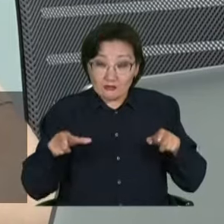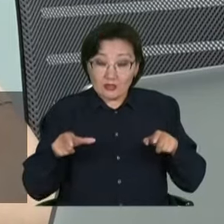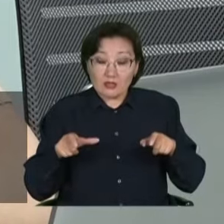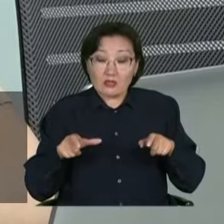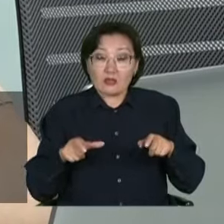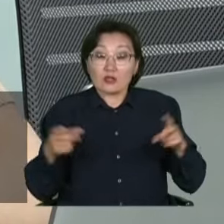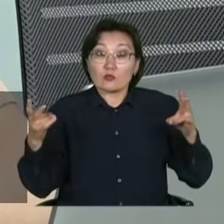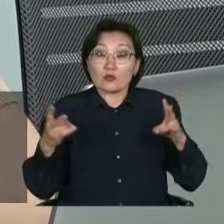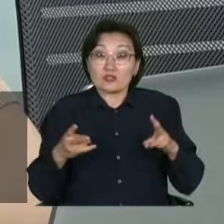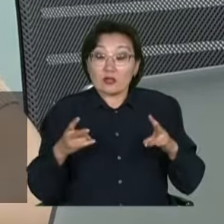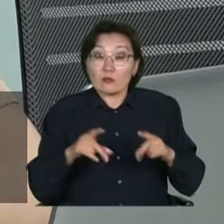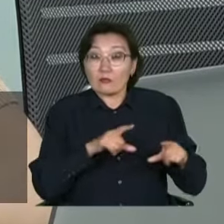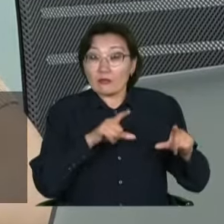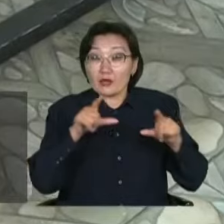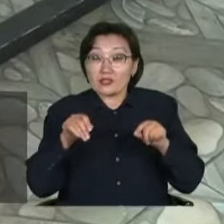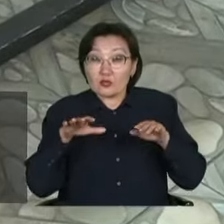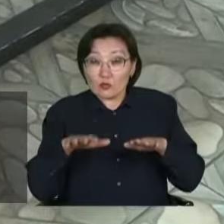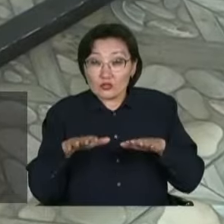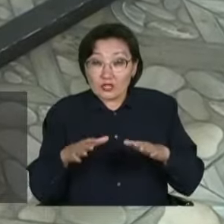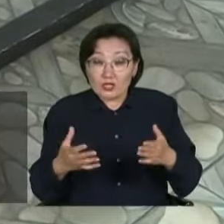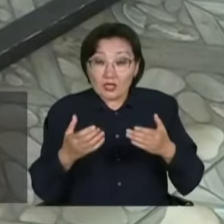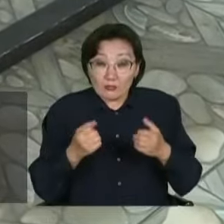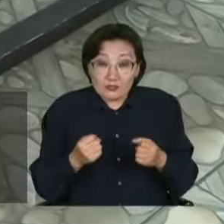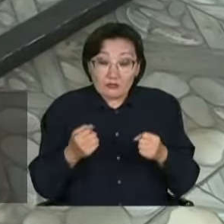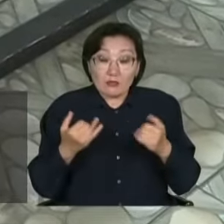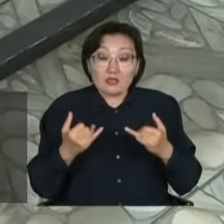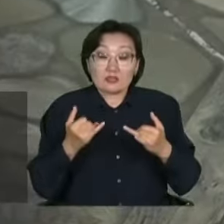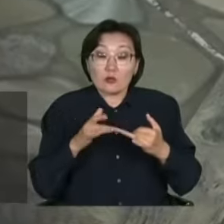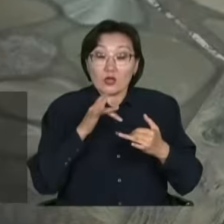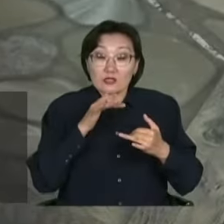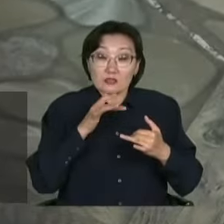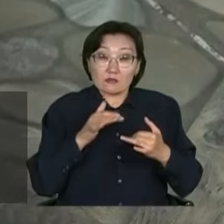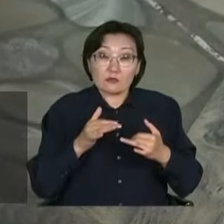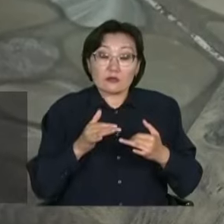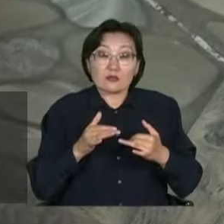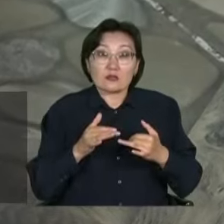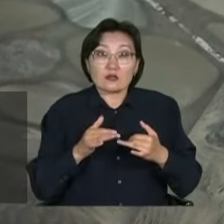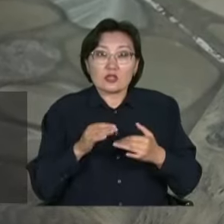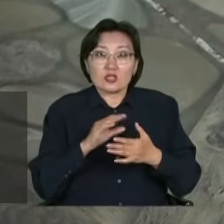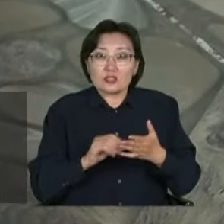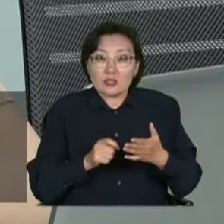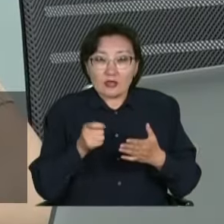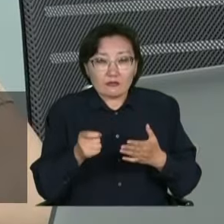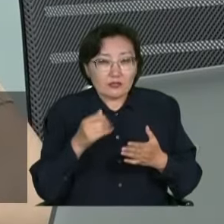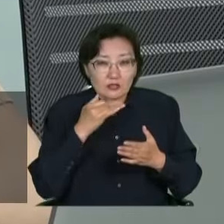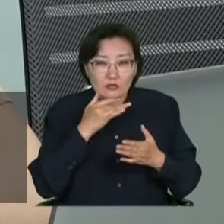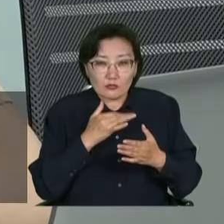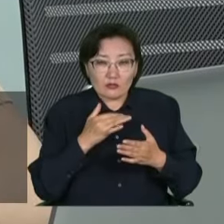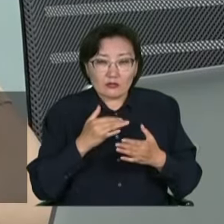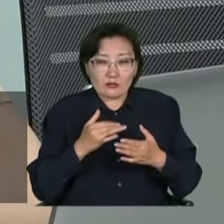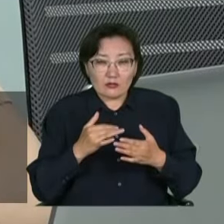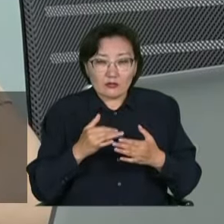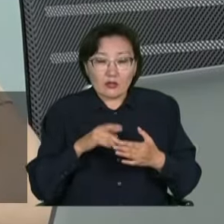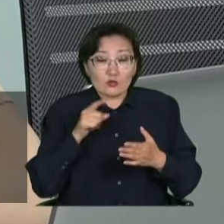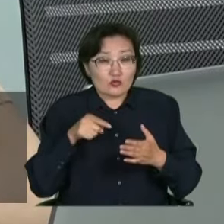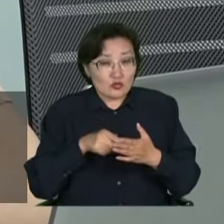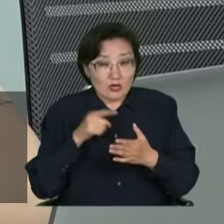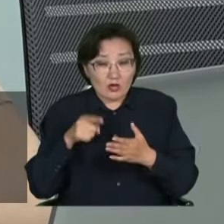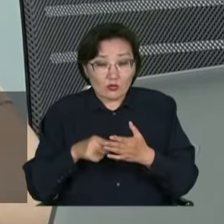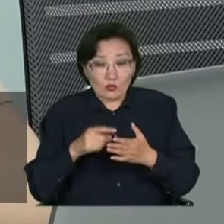паратын жерлеріне қабылдаймын. Қазіргі кезде бізде заявкалар өте көп. Енді кемшіліксіз болмайды ғой,